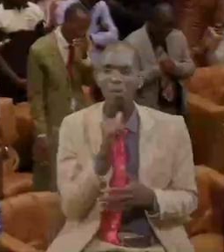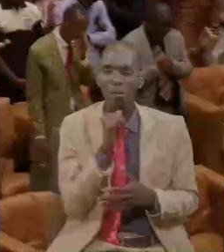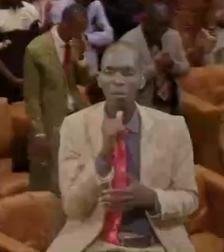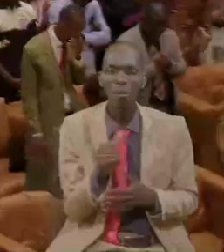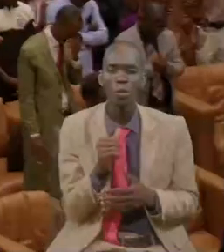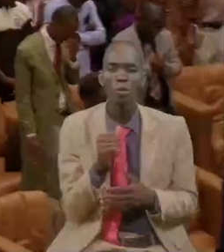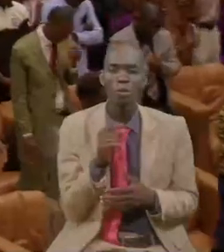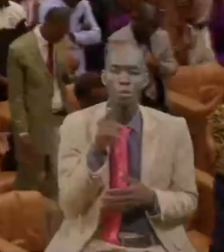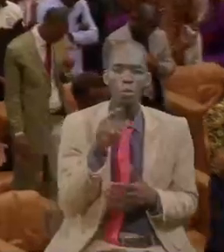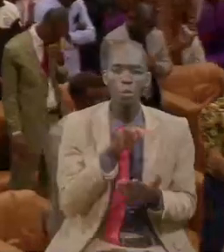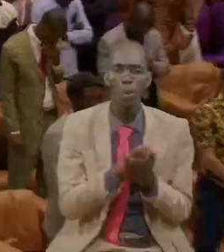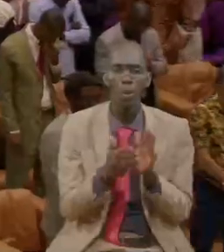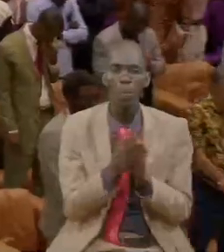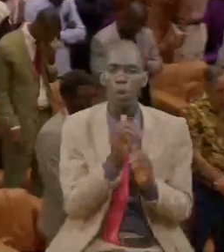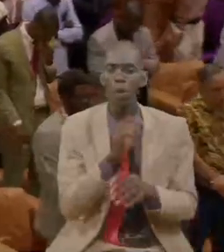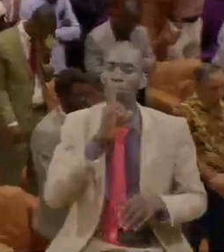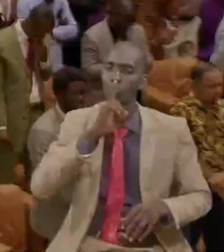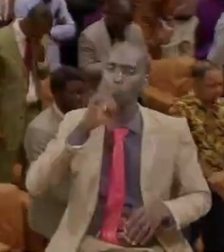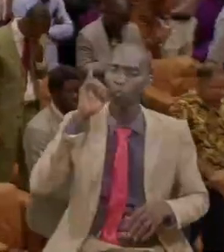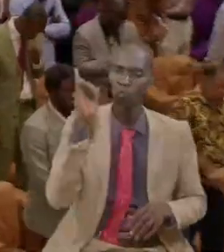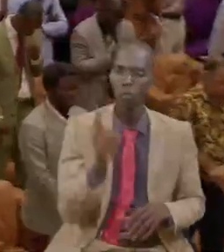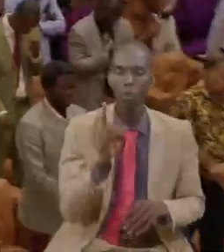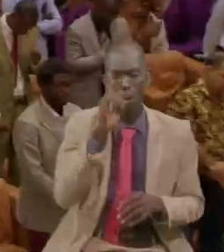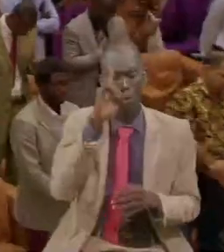Quand ne pas devenir un véritable croyant,